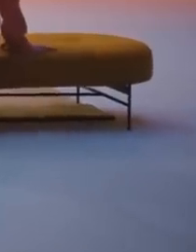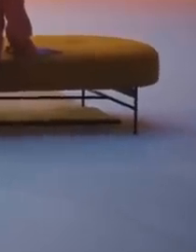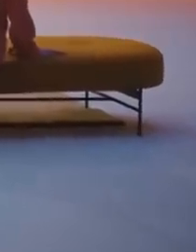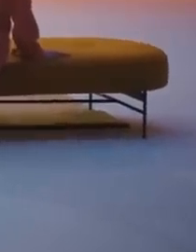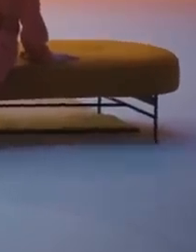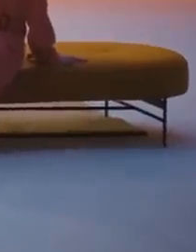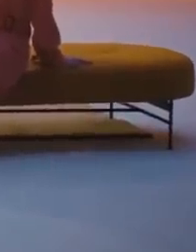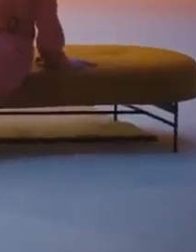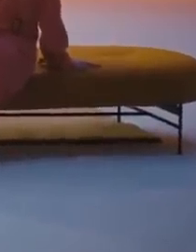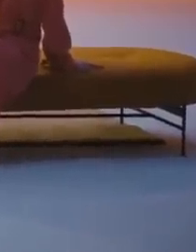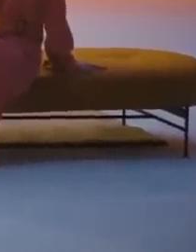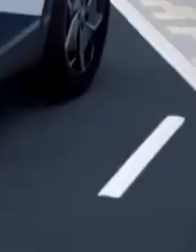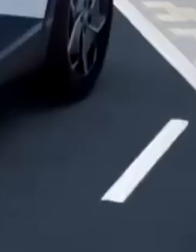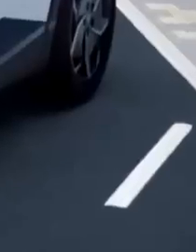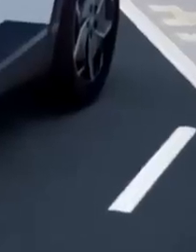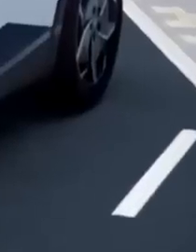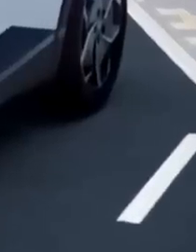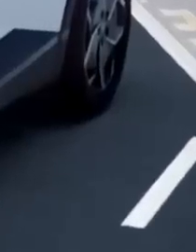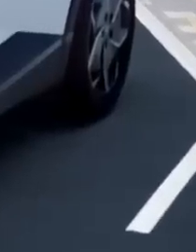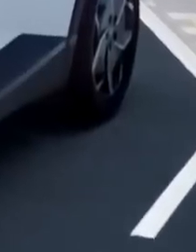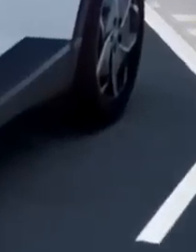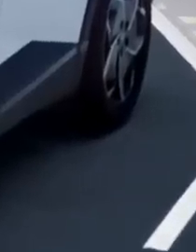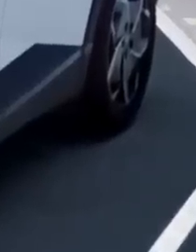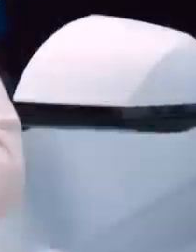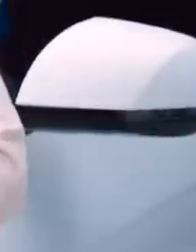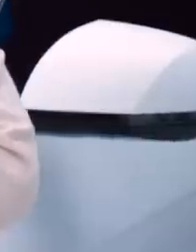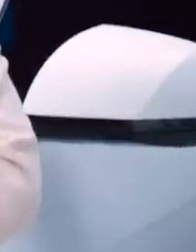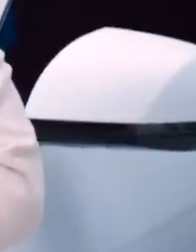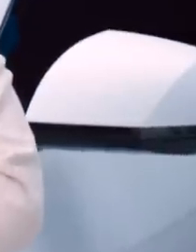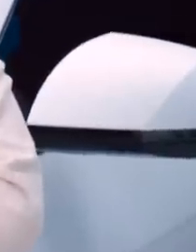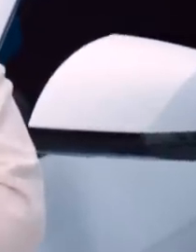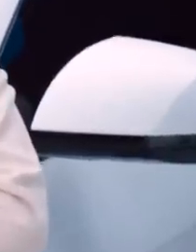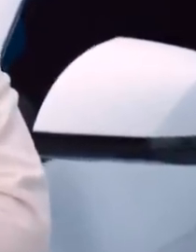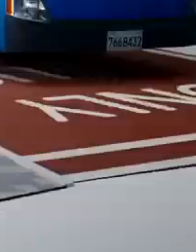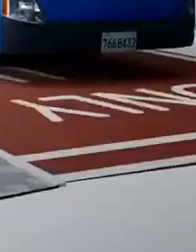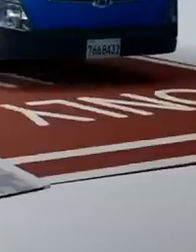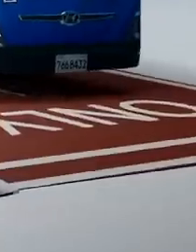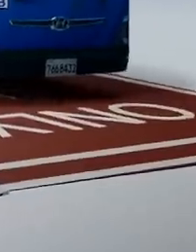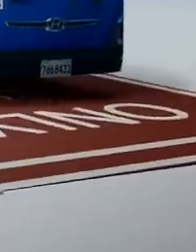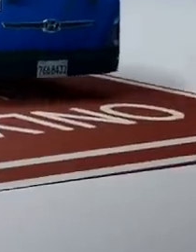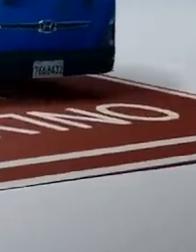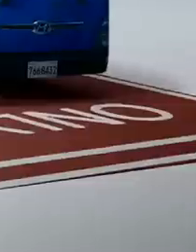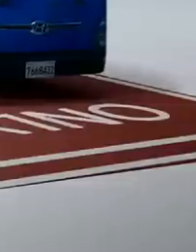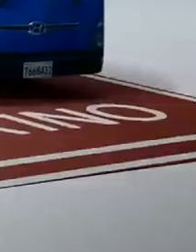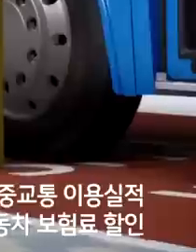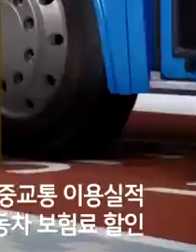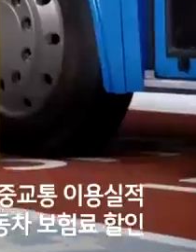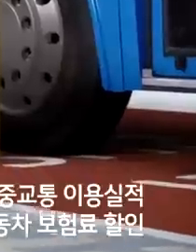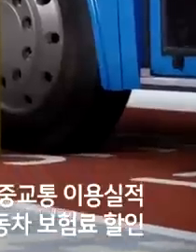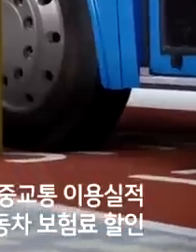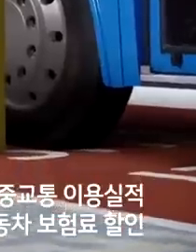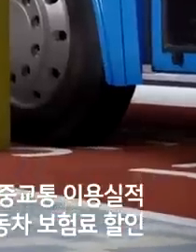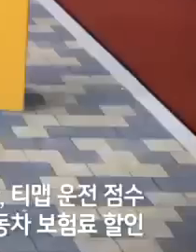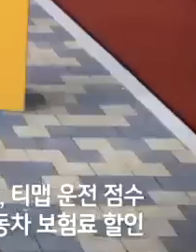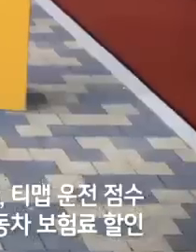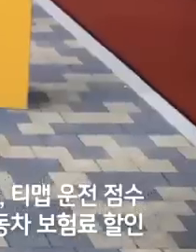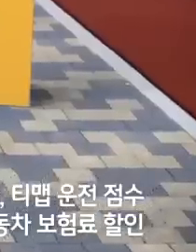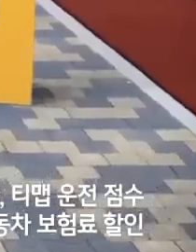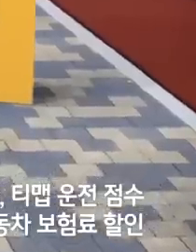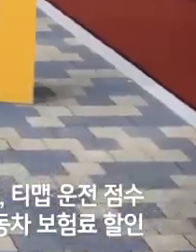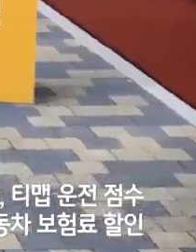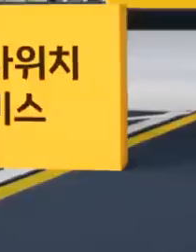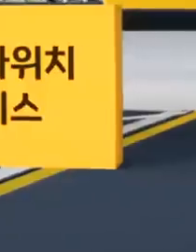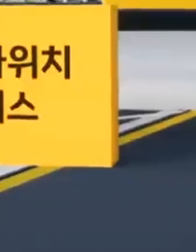알고 계시죠? 다이렉트 자동차 보험도 결국 금융이라는 거. KB답게. 가격은